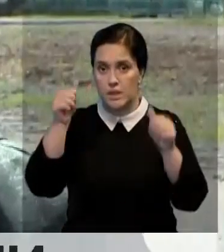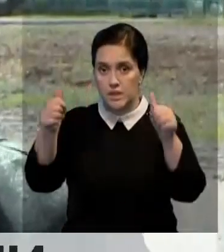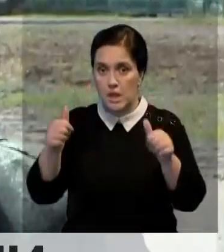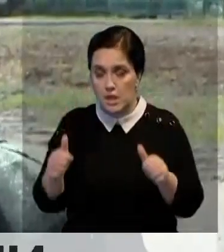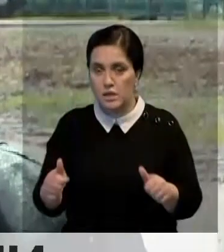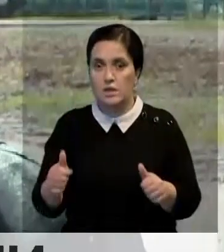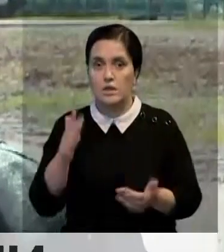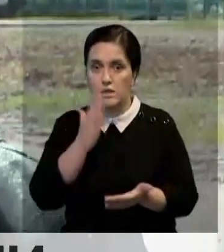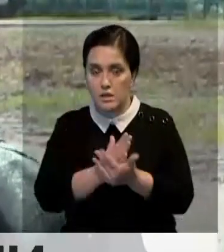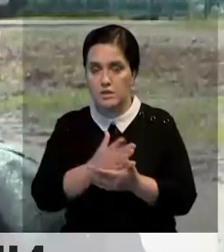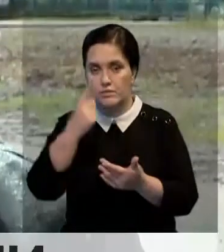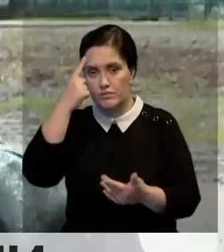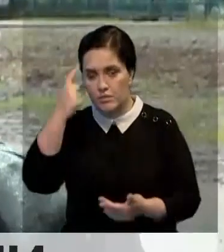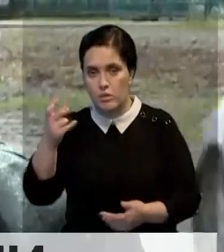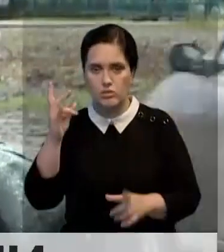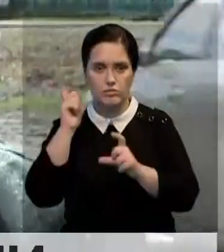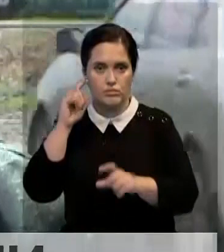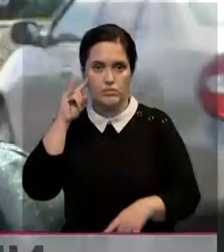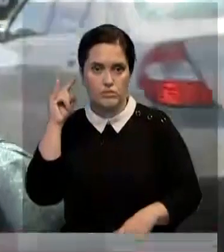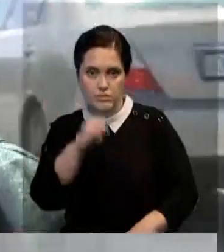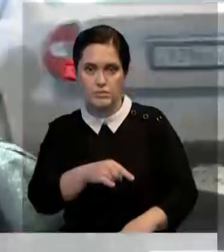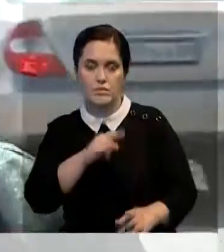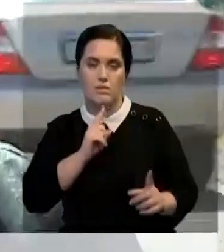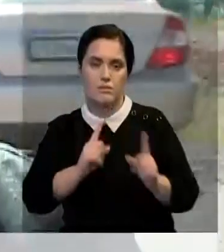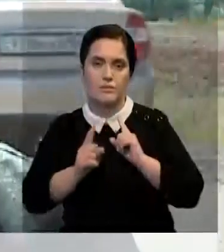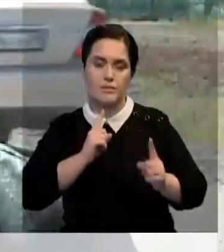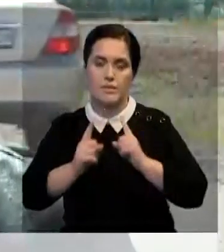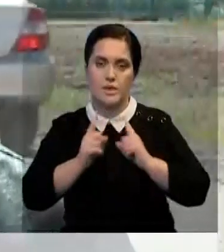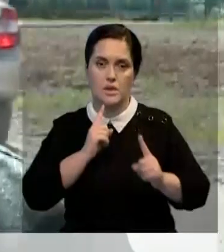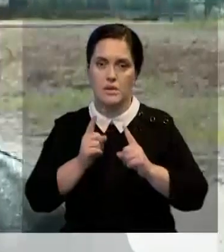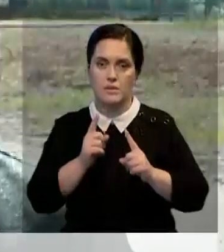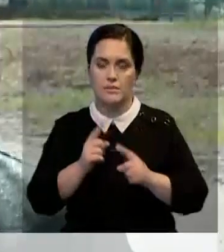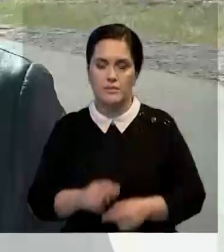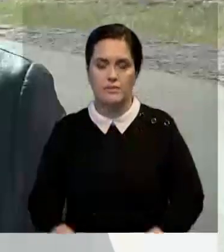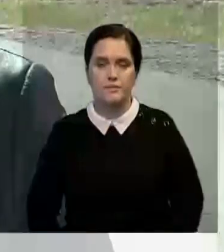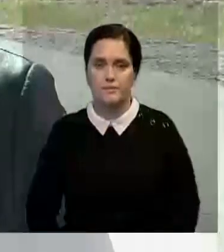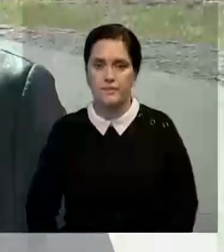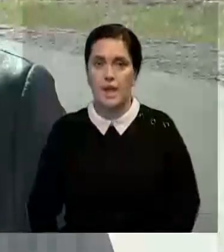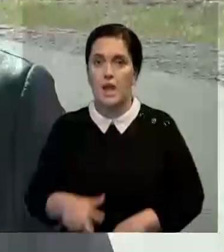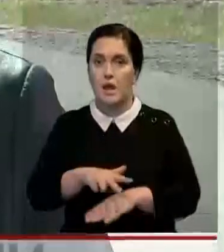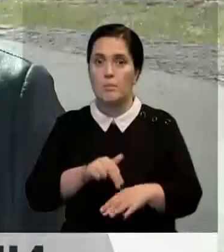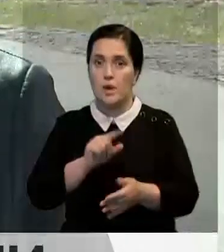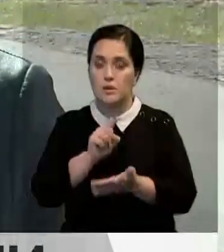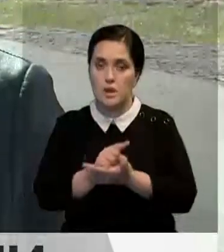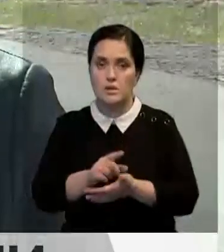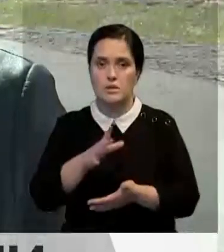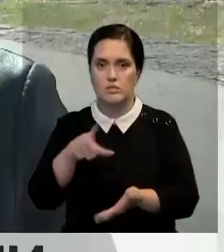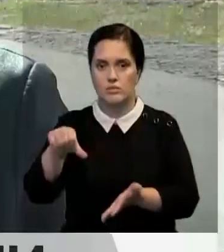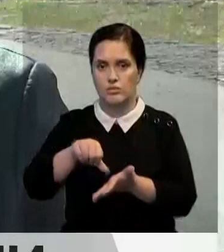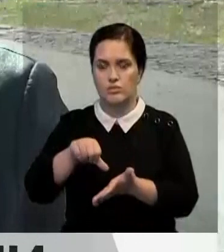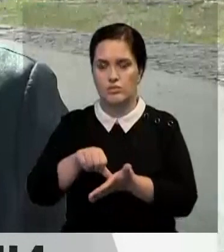видим, большегрузы продолжают проезжать по этой дороге, игнорируя знаки. Полицейские должны принять